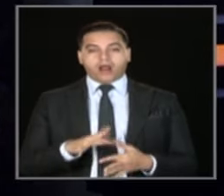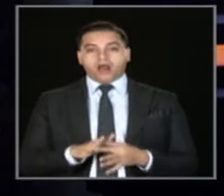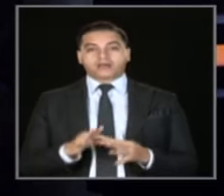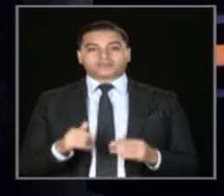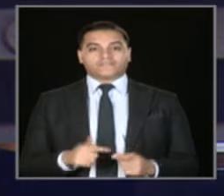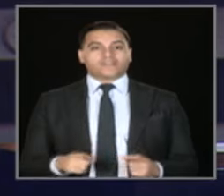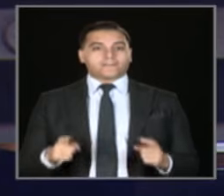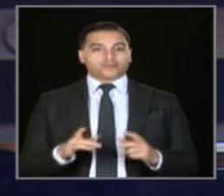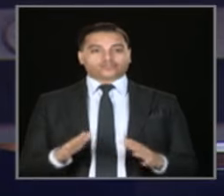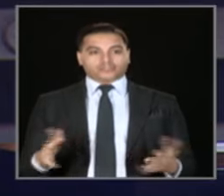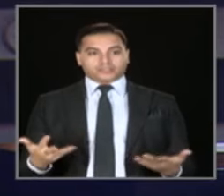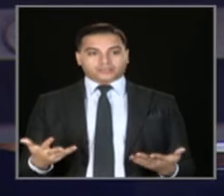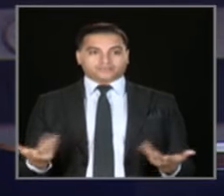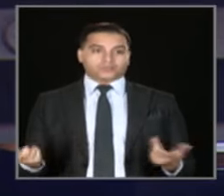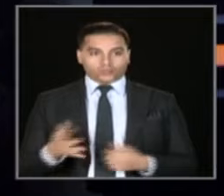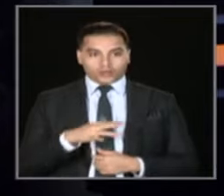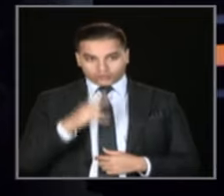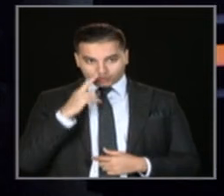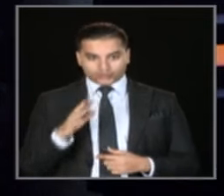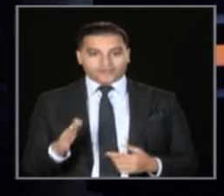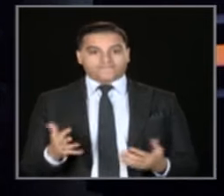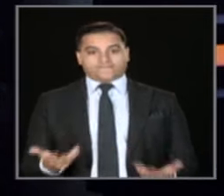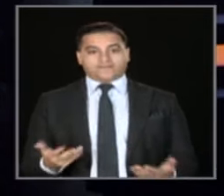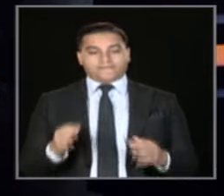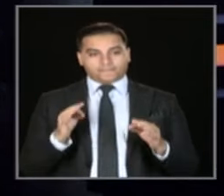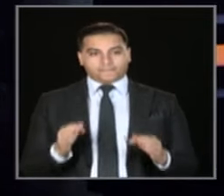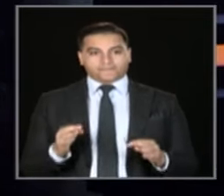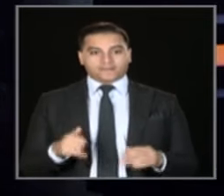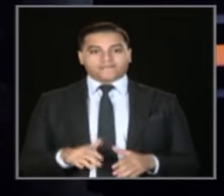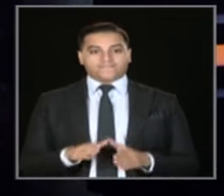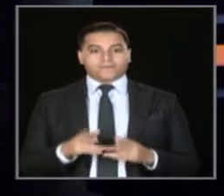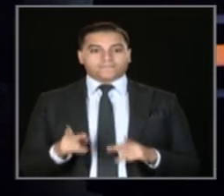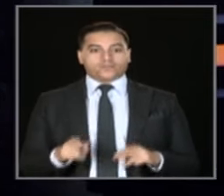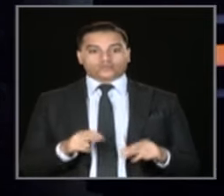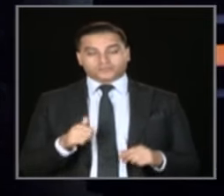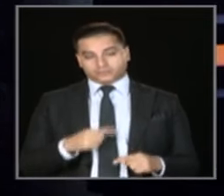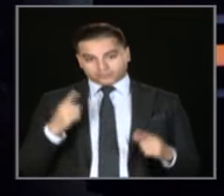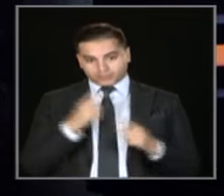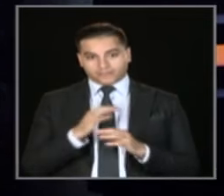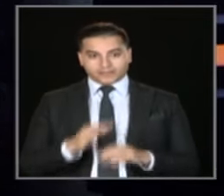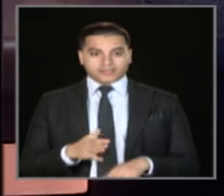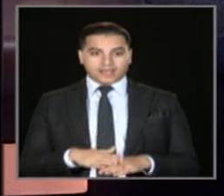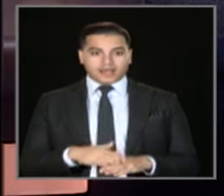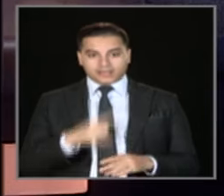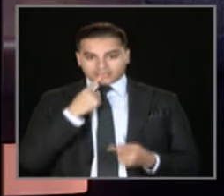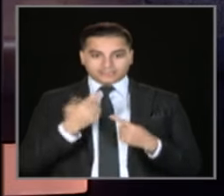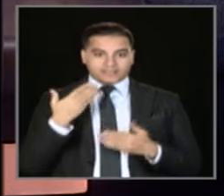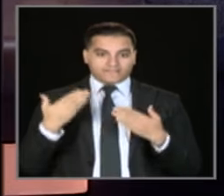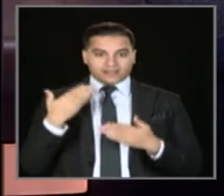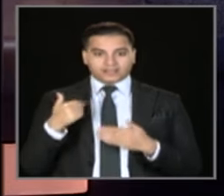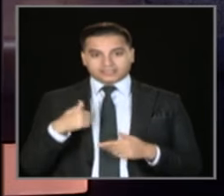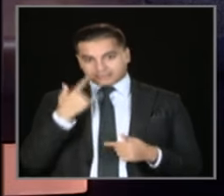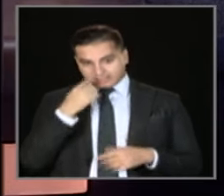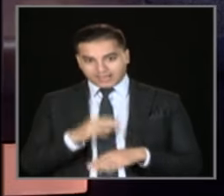الماتش. أكيد. ولا ايه رايك يا محمود؟ الموسم ده موسم اصعب شويه من التالي من المواسم اللي فاتت، الناس